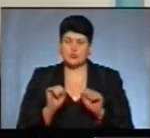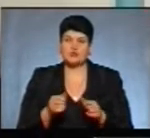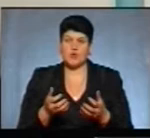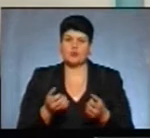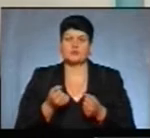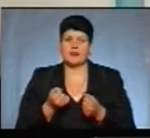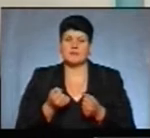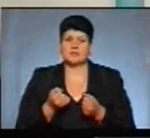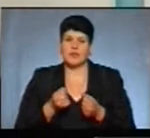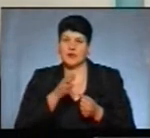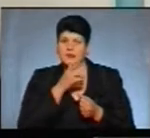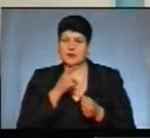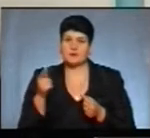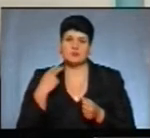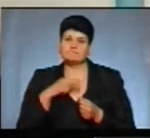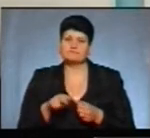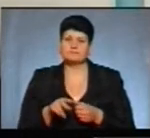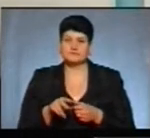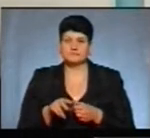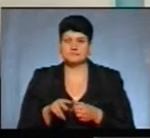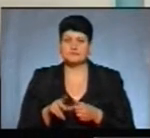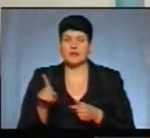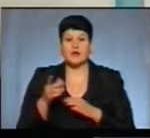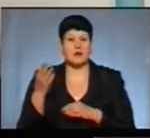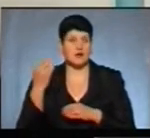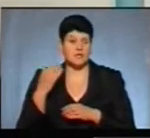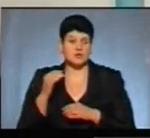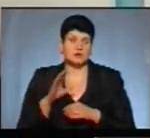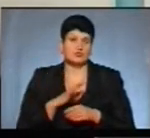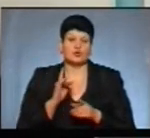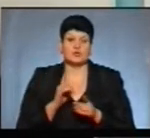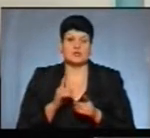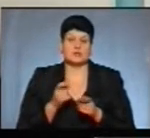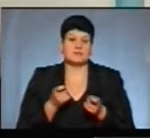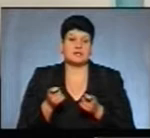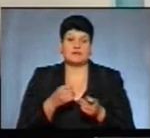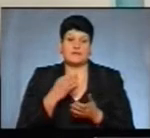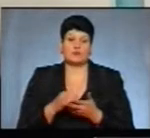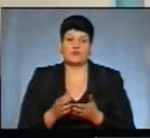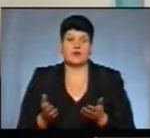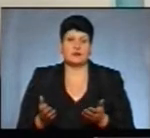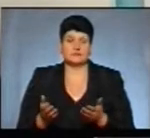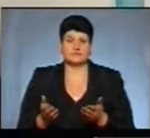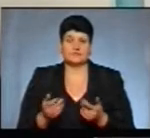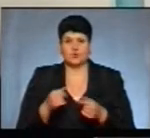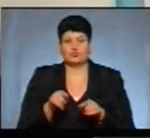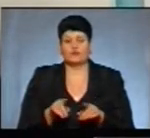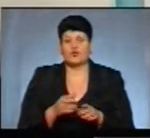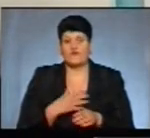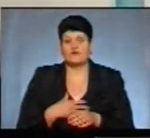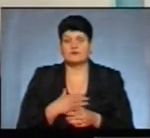відповідний термін ув'язнення, що раніше було тільки адміністративною відповідальністю. Тому воно важливо,